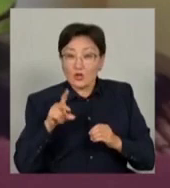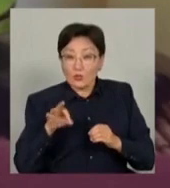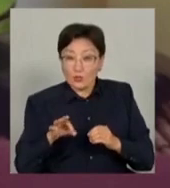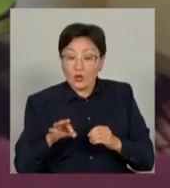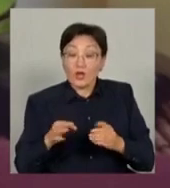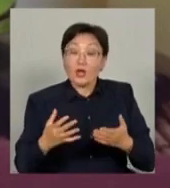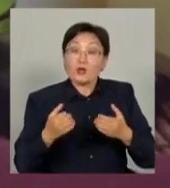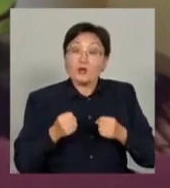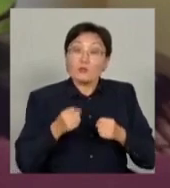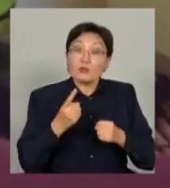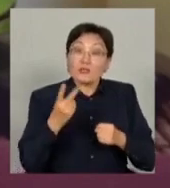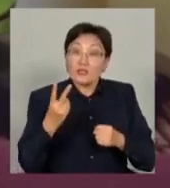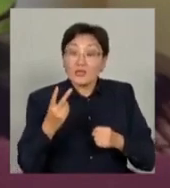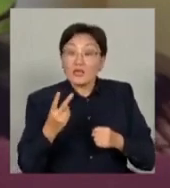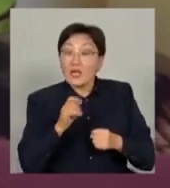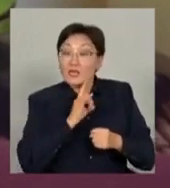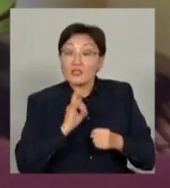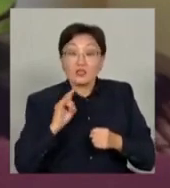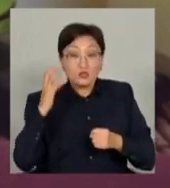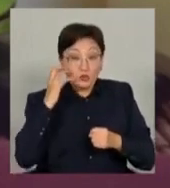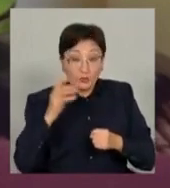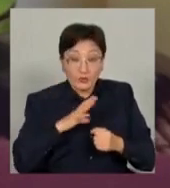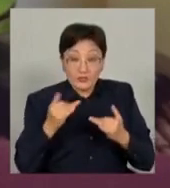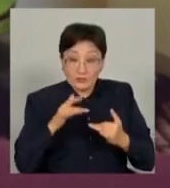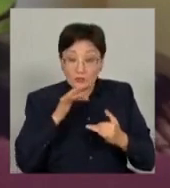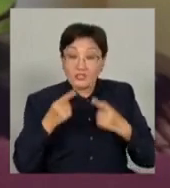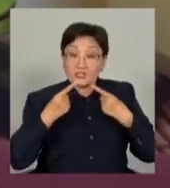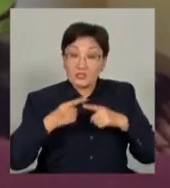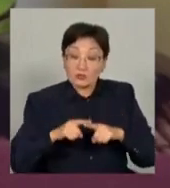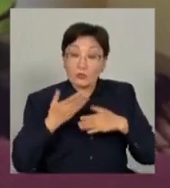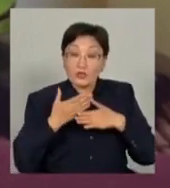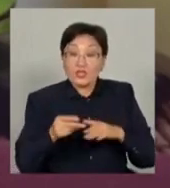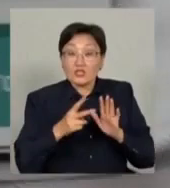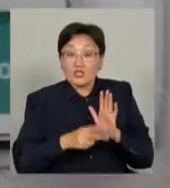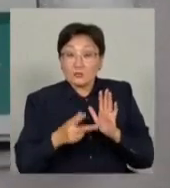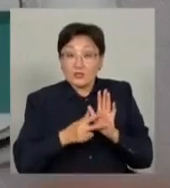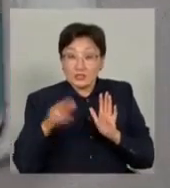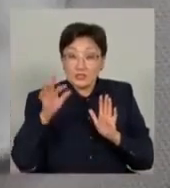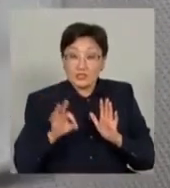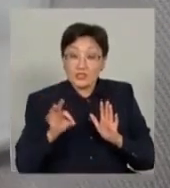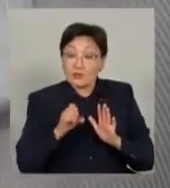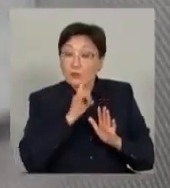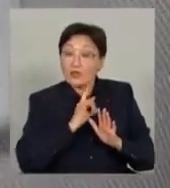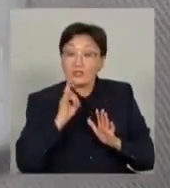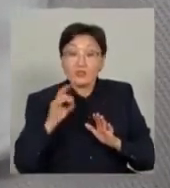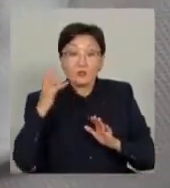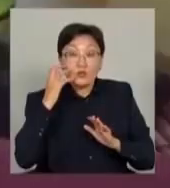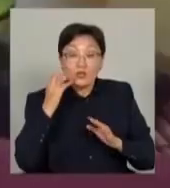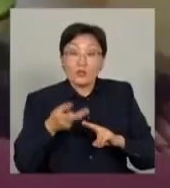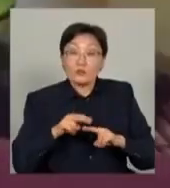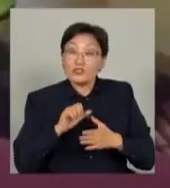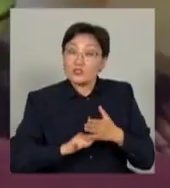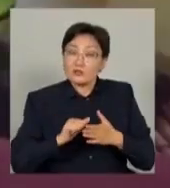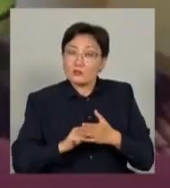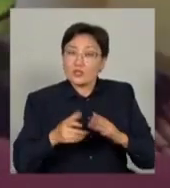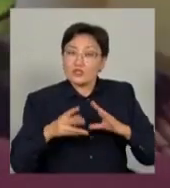соның 1-2 әйел жүкті болатын. Ал қазіргі кездегі технологиямен 70-80% жүкті болады. Не себепті бұндай жаңа